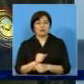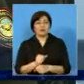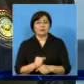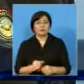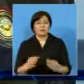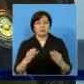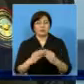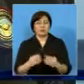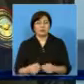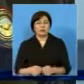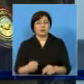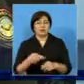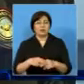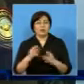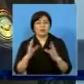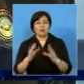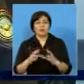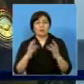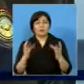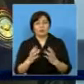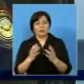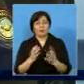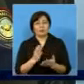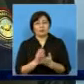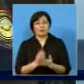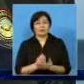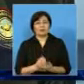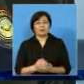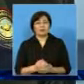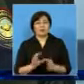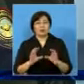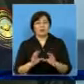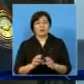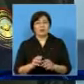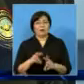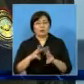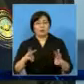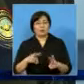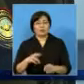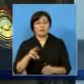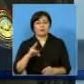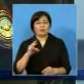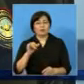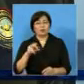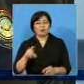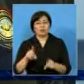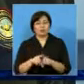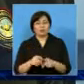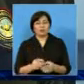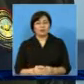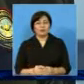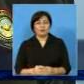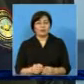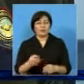станциях. Это правило прописано, утверждено приказом министра внутренних дел. Есть соответствующий приказ.